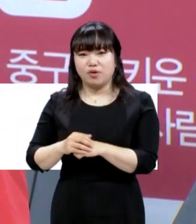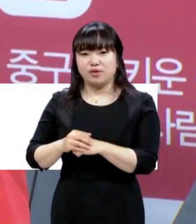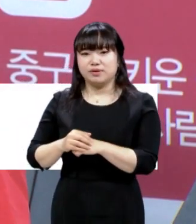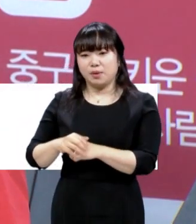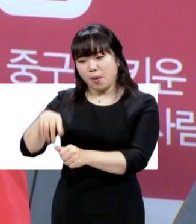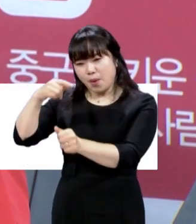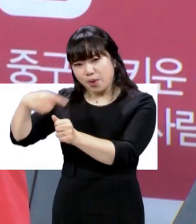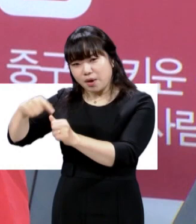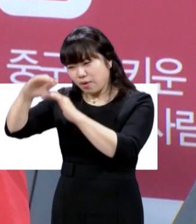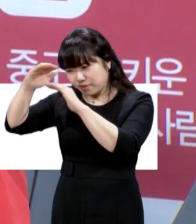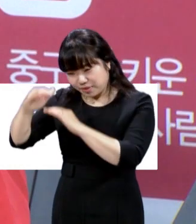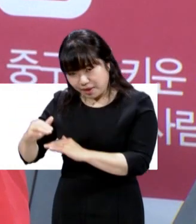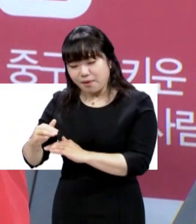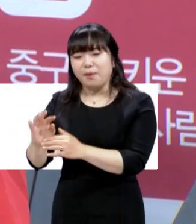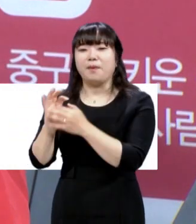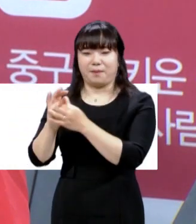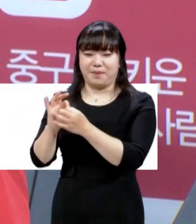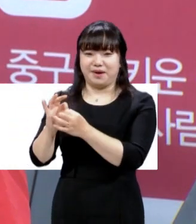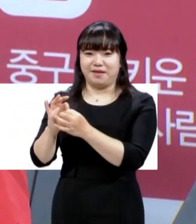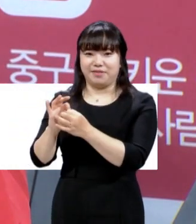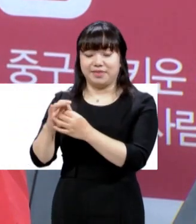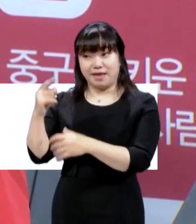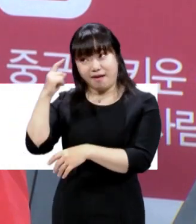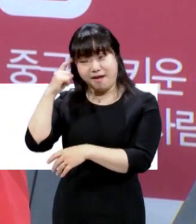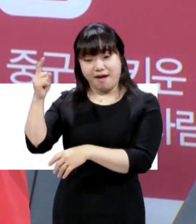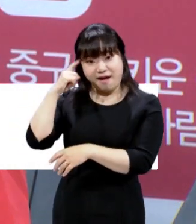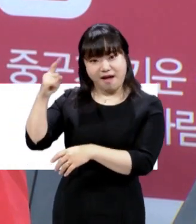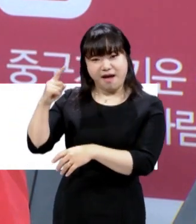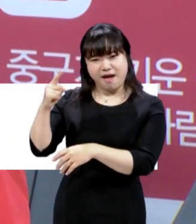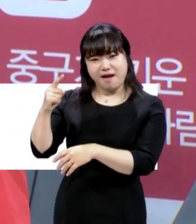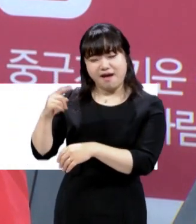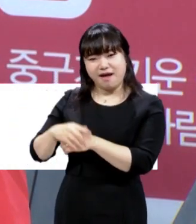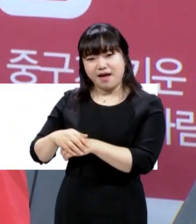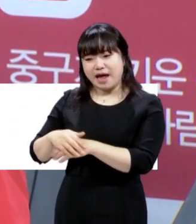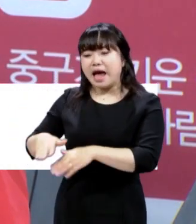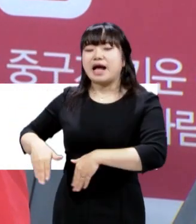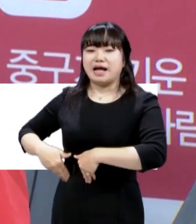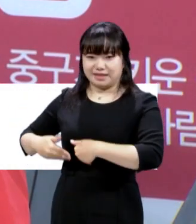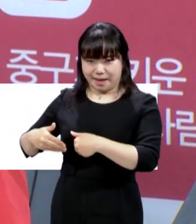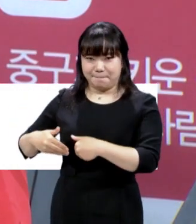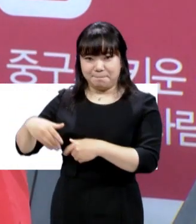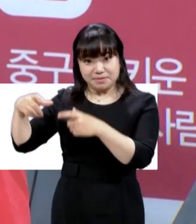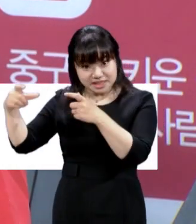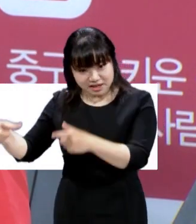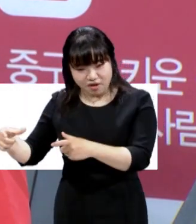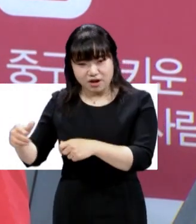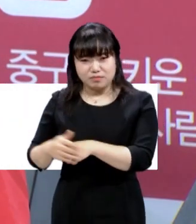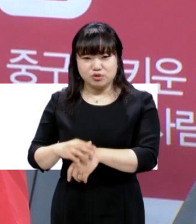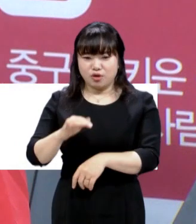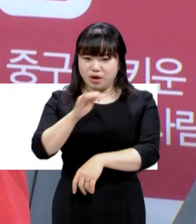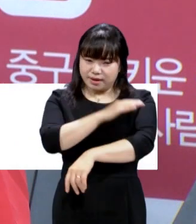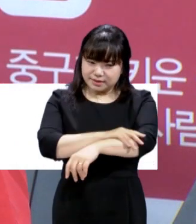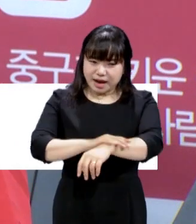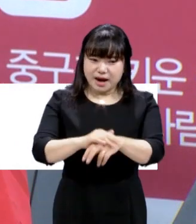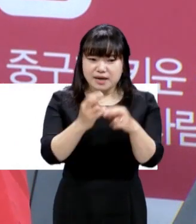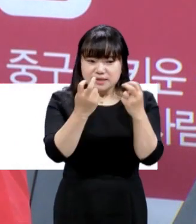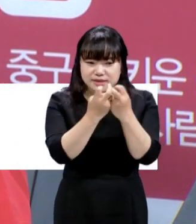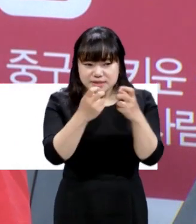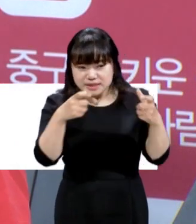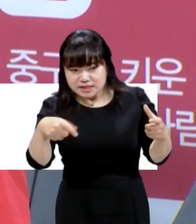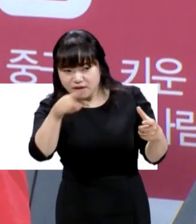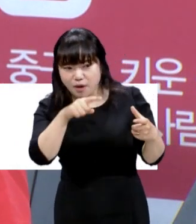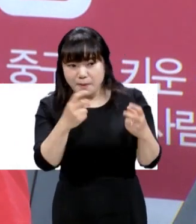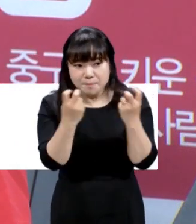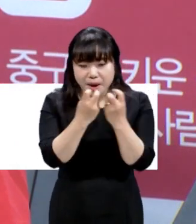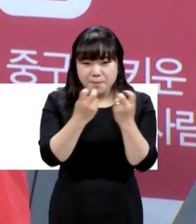측면에서 교육 콘텐츠를 좀 아 강남이나 이제 우수한 그 자치 그보다 우리 아